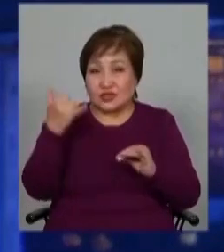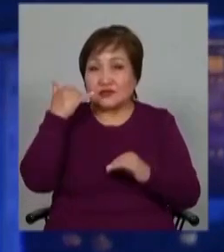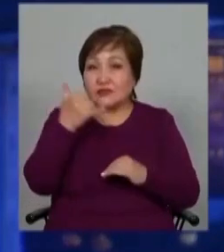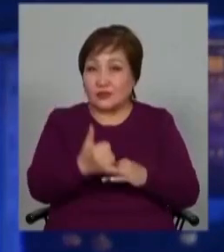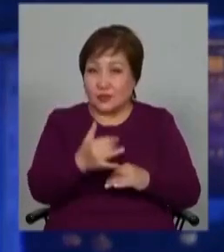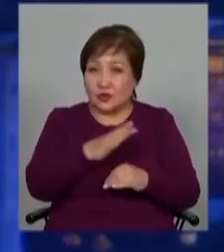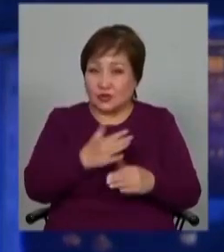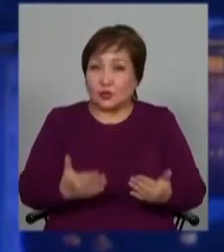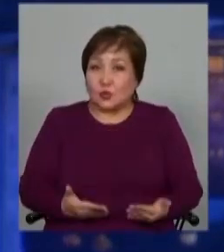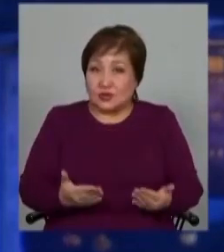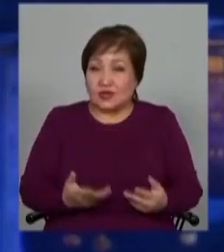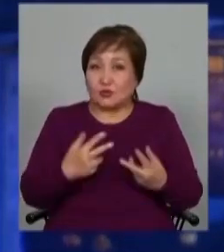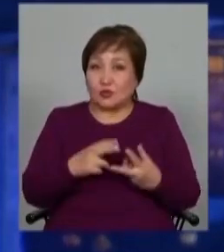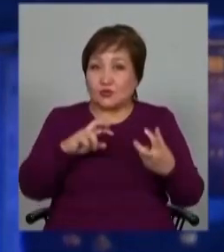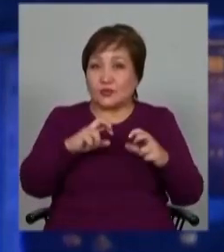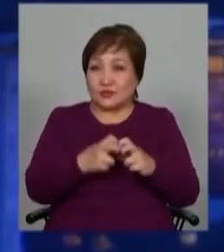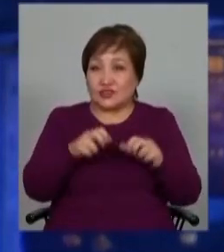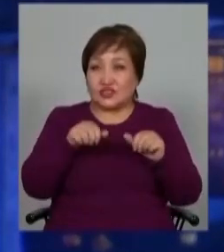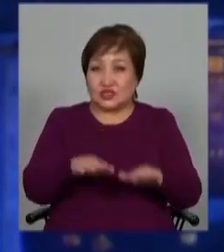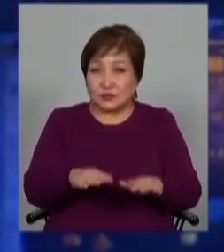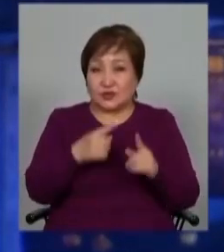болатын. Бұл түйткіл оңды шешімін тауып жатыр.